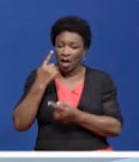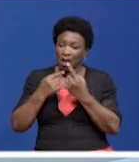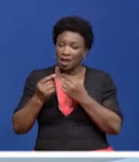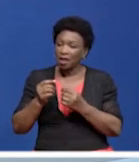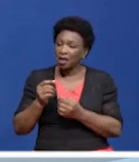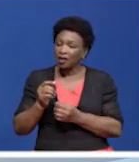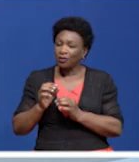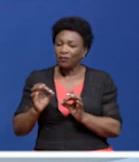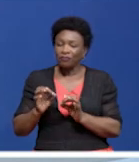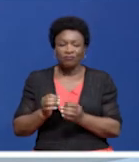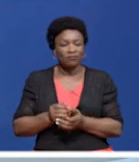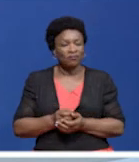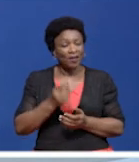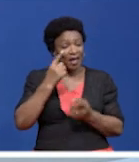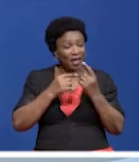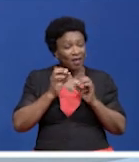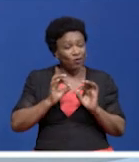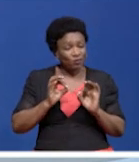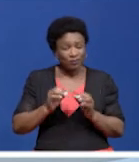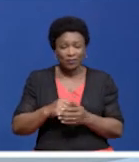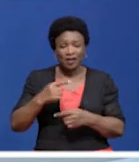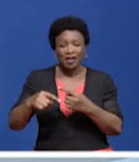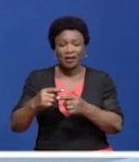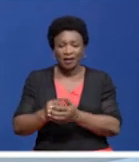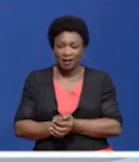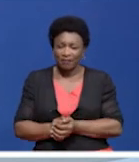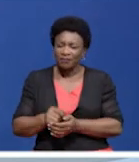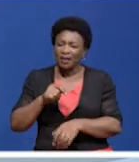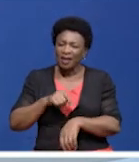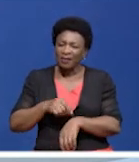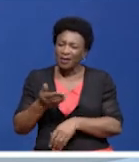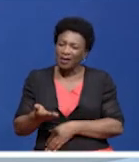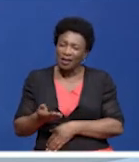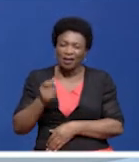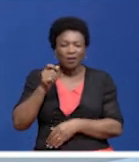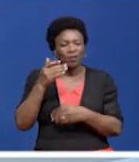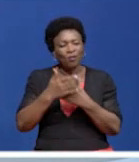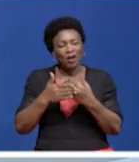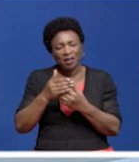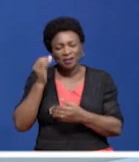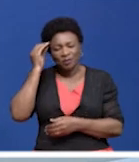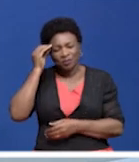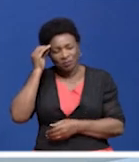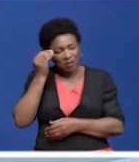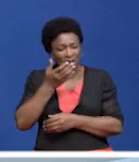k katika wakati kama huu mwananchi anaw maji aka hivi